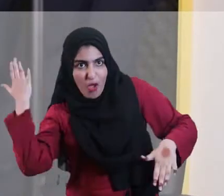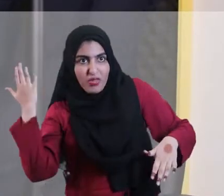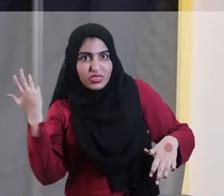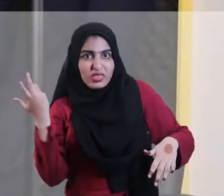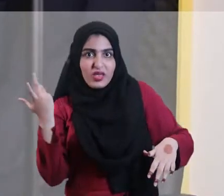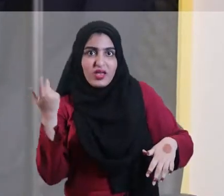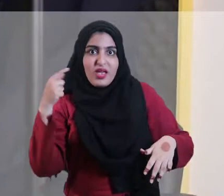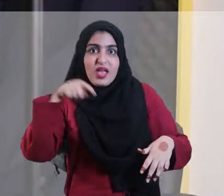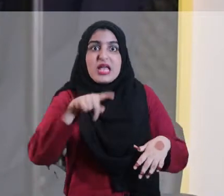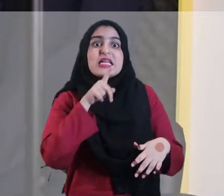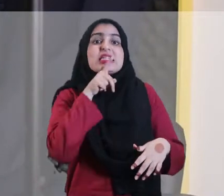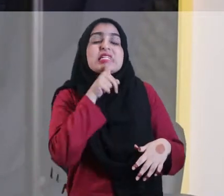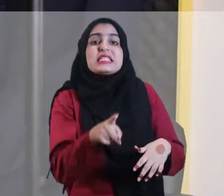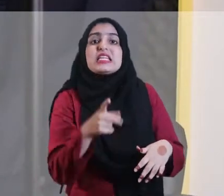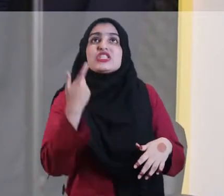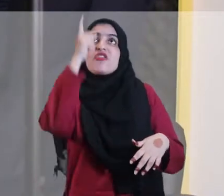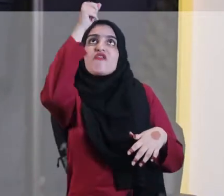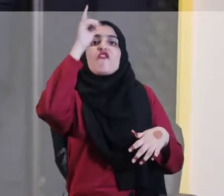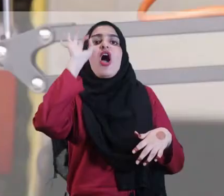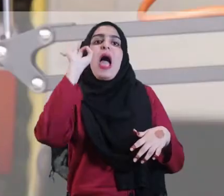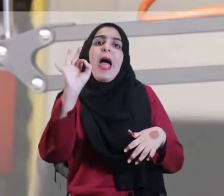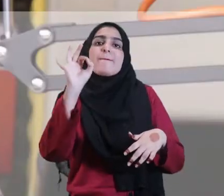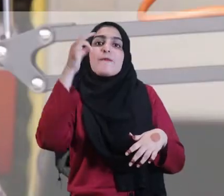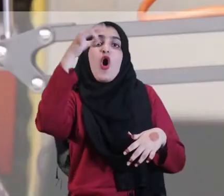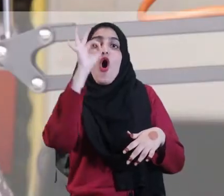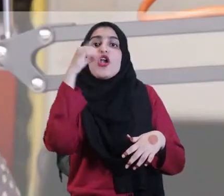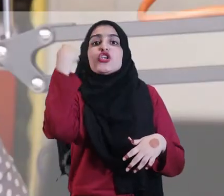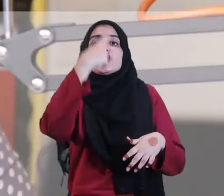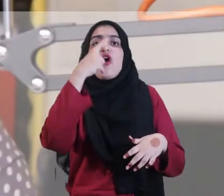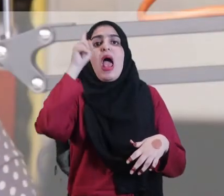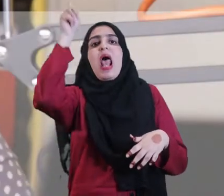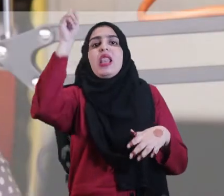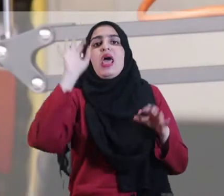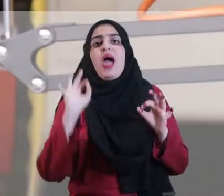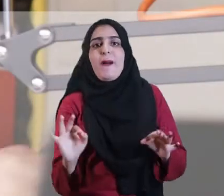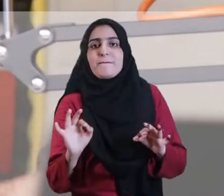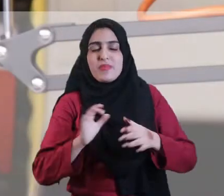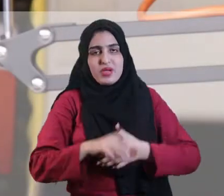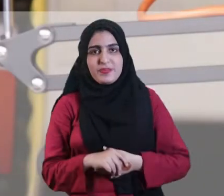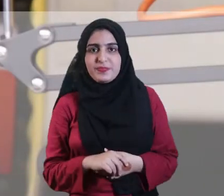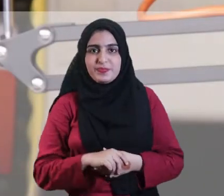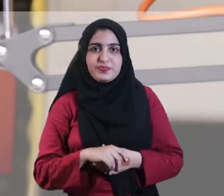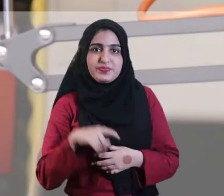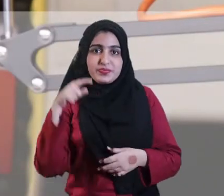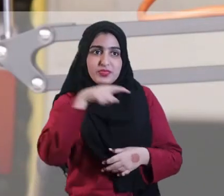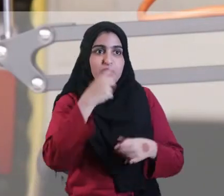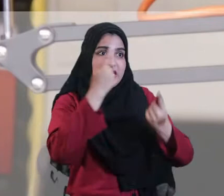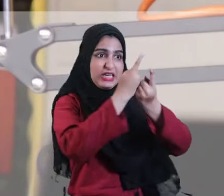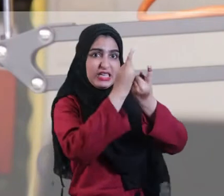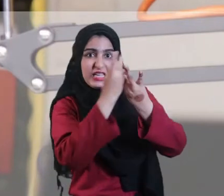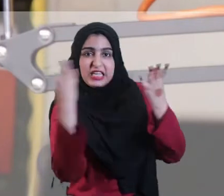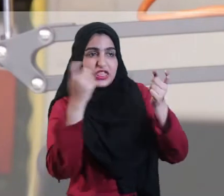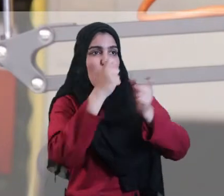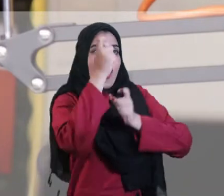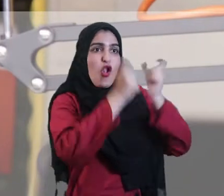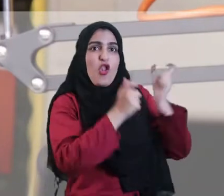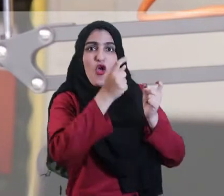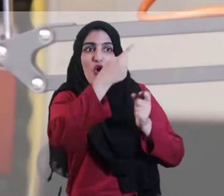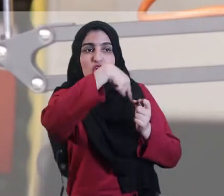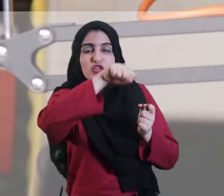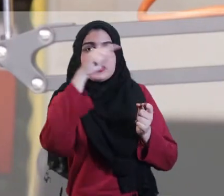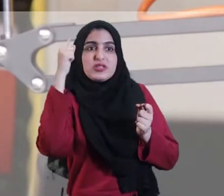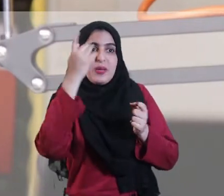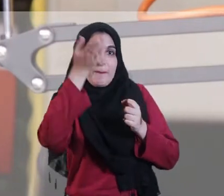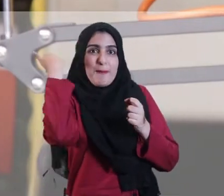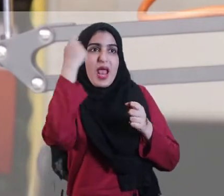बेटा असल खिलाड़ी तो मैं बिल्कुल खिलाडिय़ों के इतिहास वापस आए हैं और दिन की तरफ वह हमसे है कि